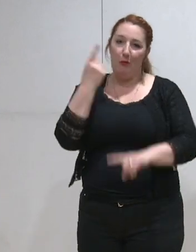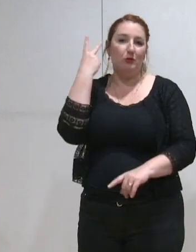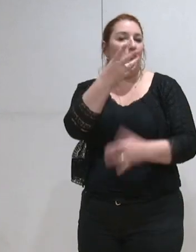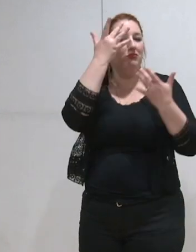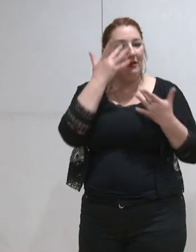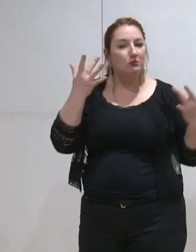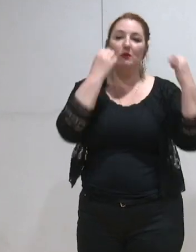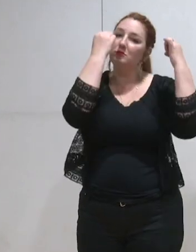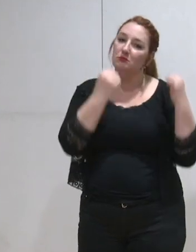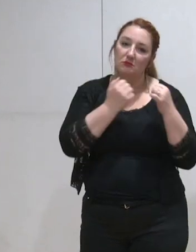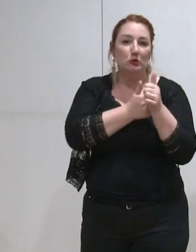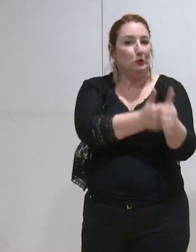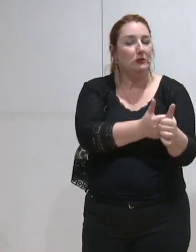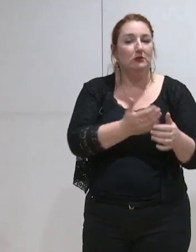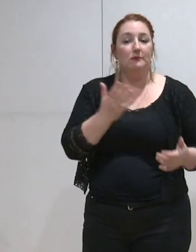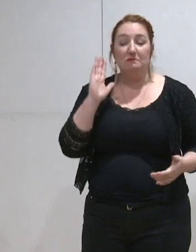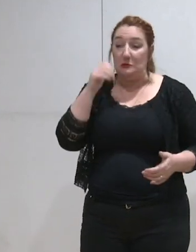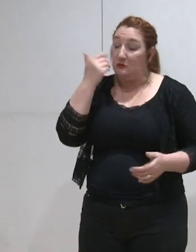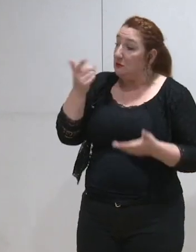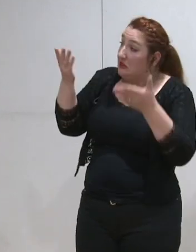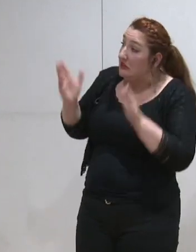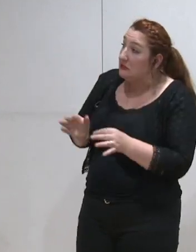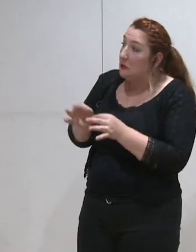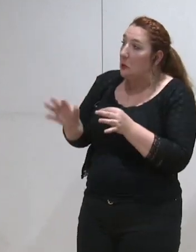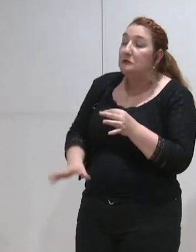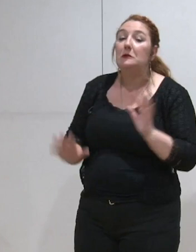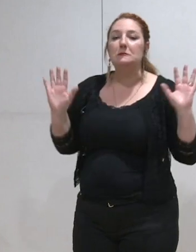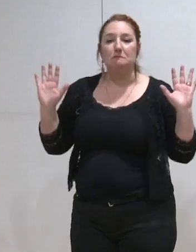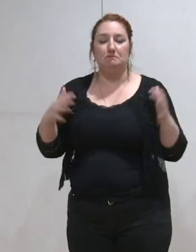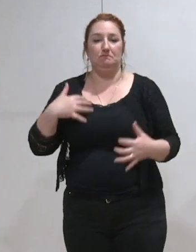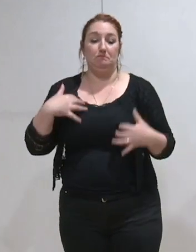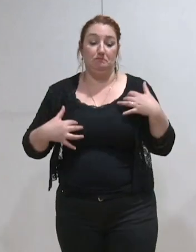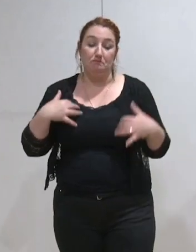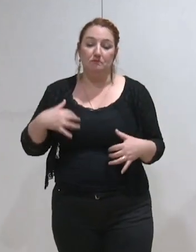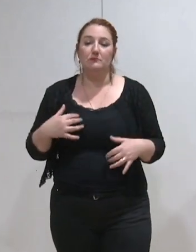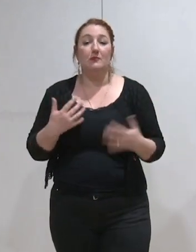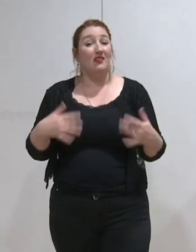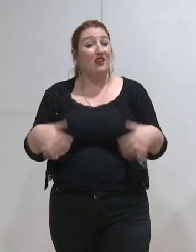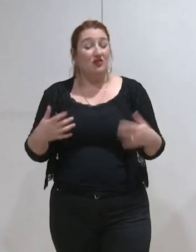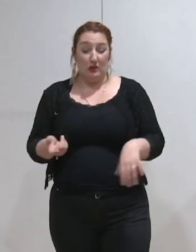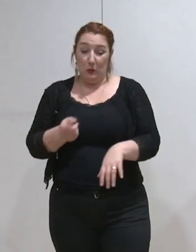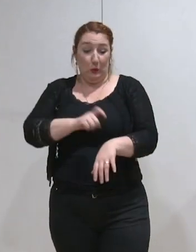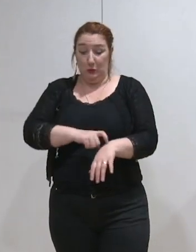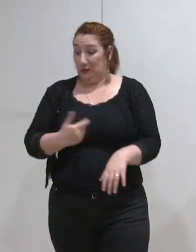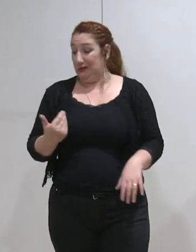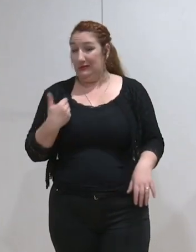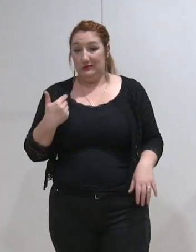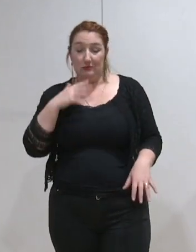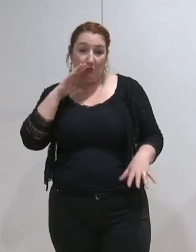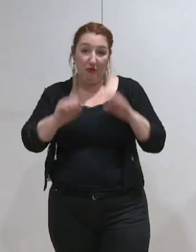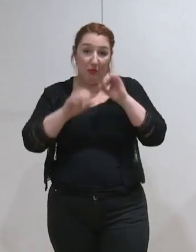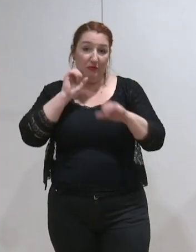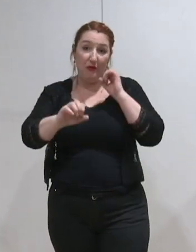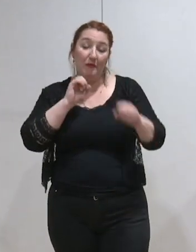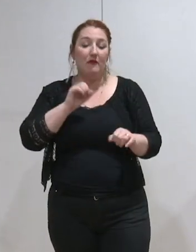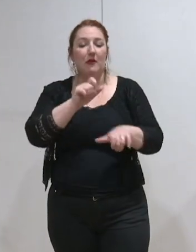sur les conséquences de cette décision d'ors et déjà d'ailleurs ce que l'on constate c'est qu'il y a